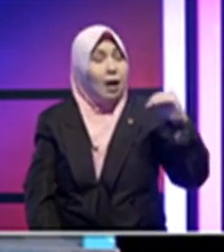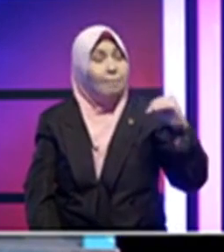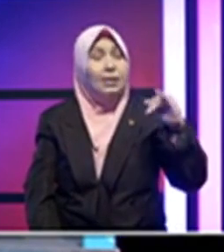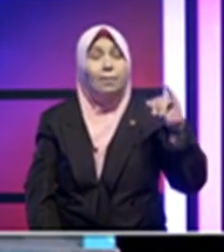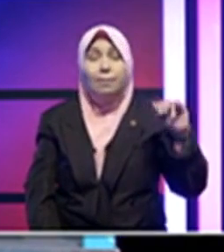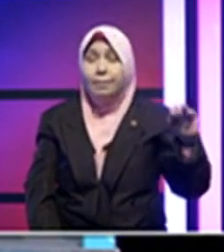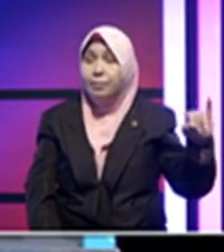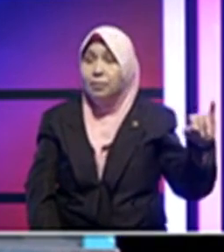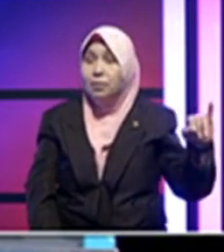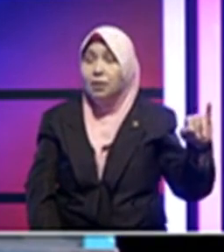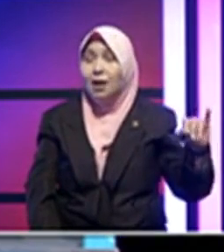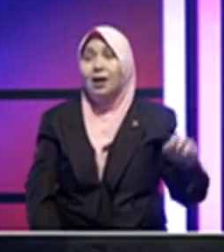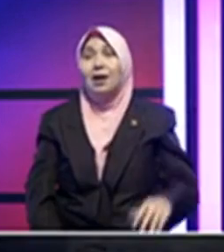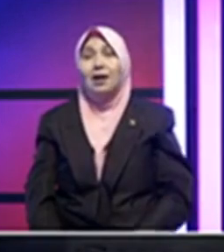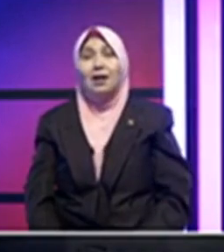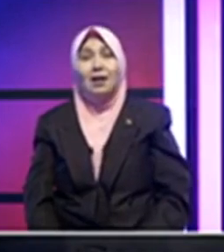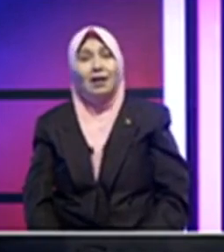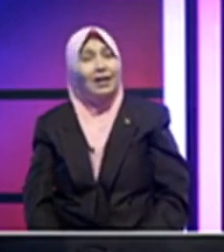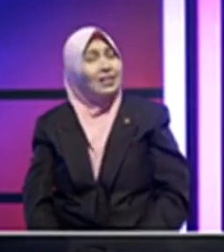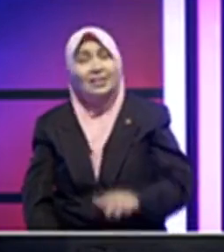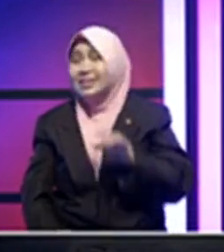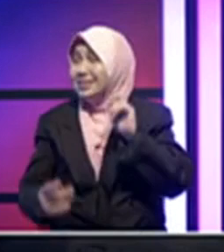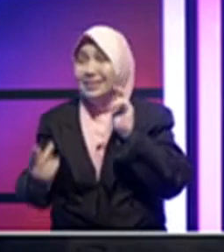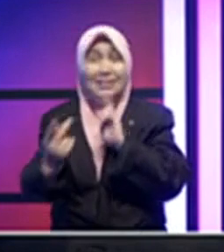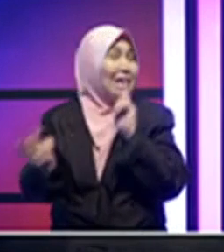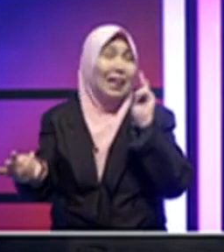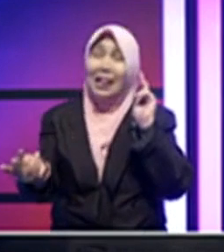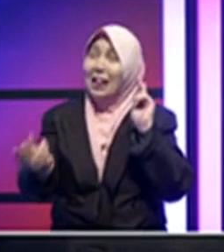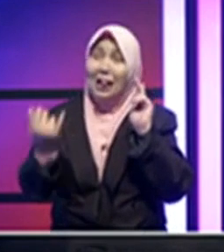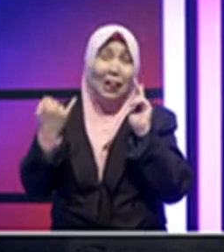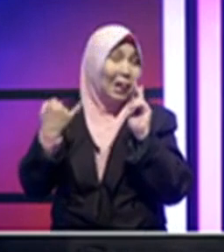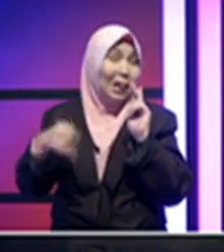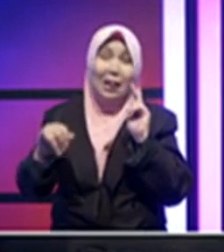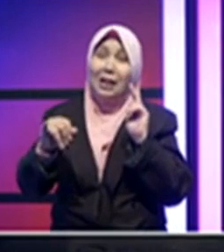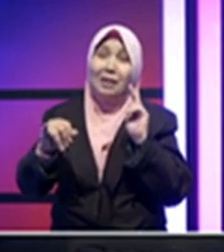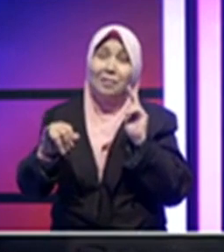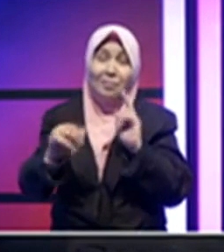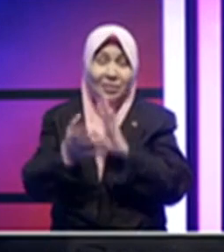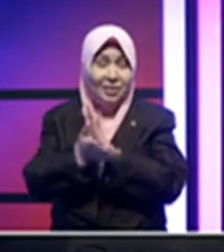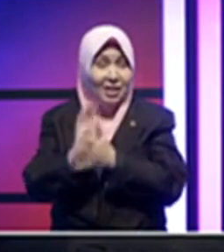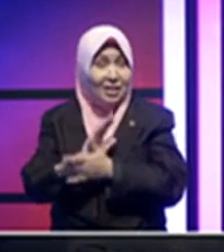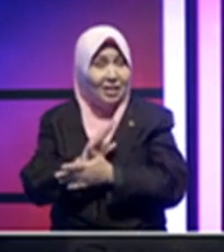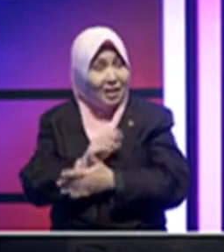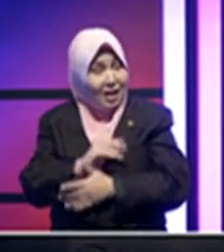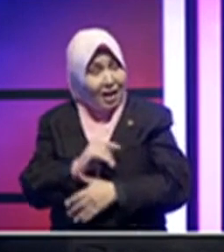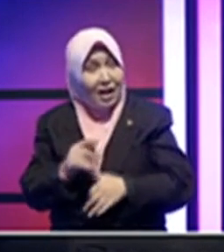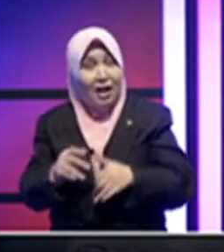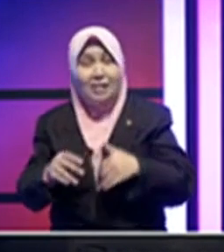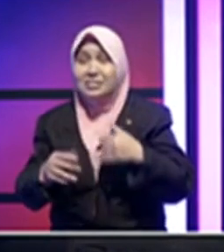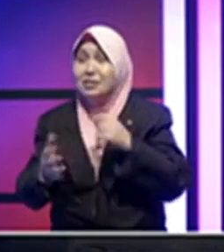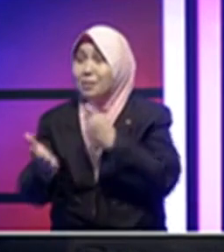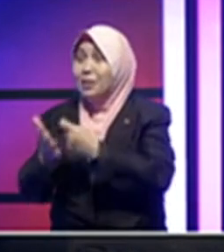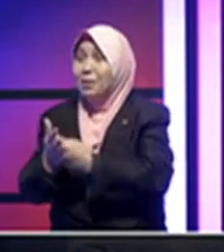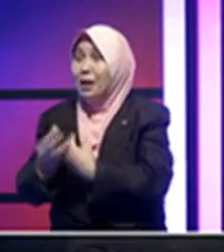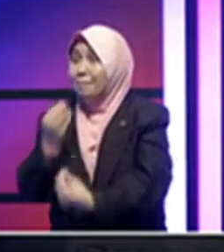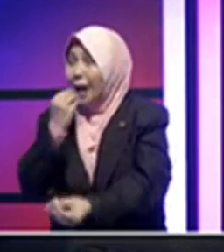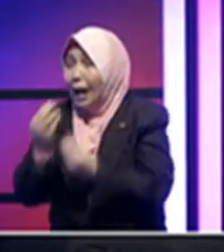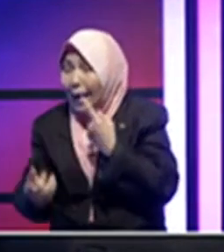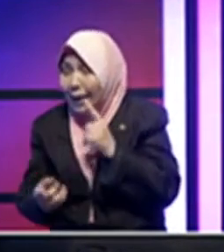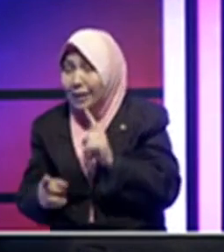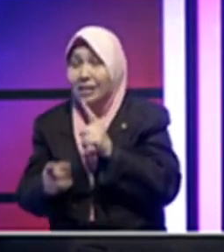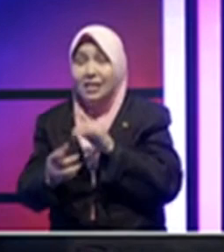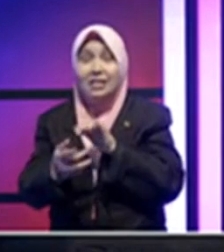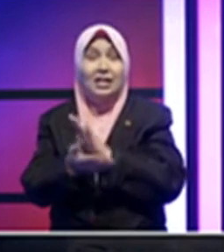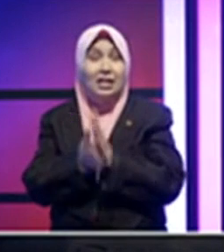Hamim. Tak kena, dia tak kena, tak kena. Dia tak kena. Dia macam dia makan tu tiba-tiba je kan? Betul. Jadi bila